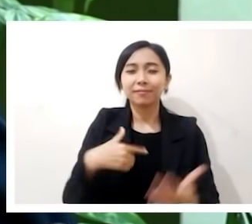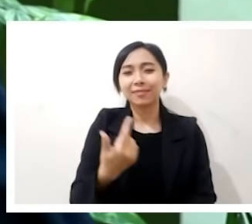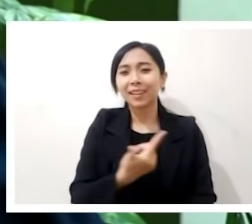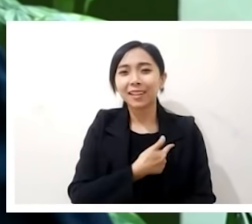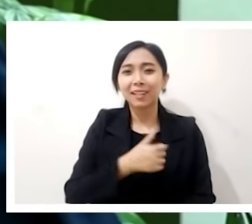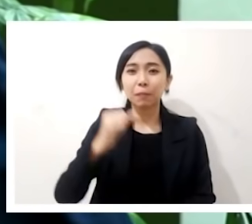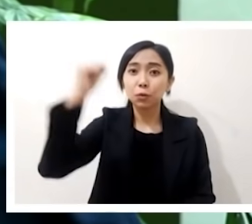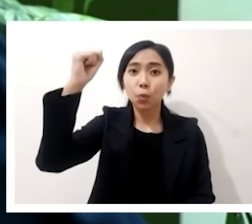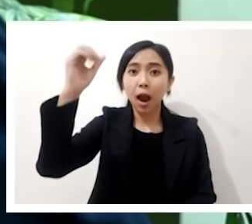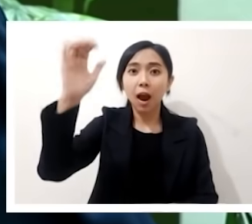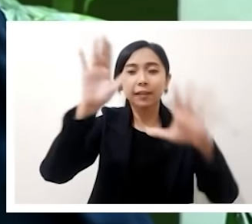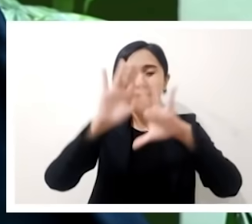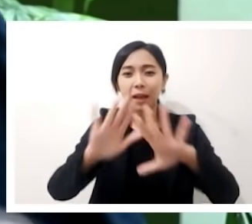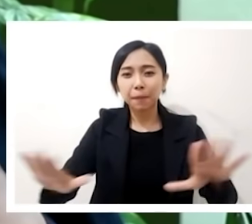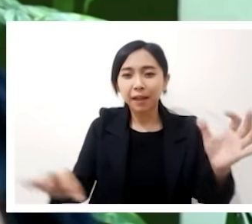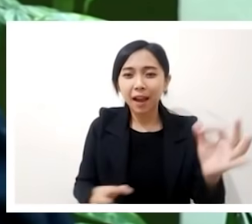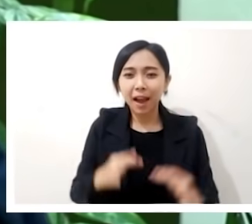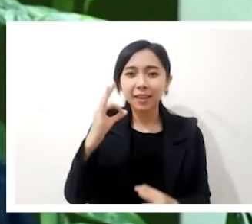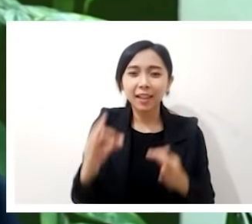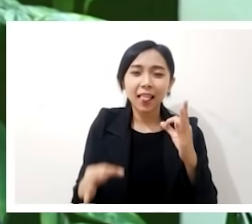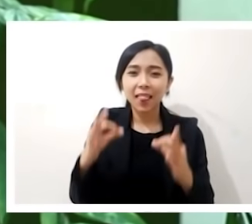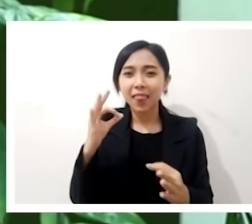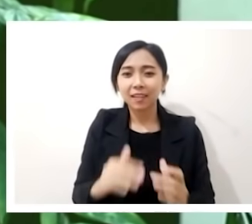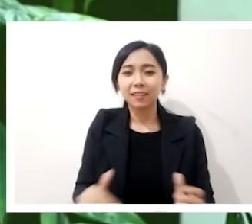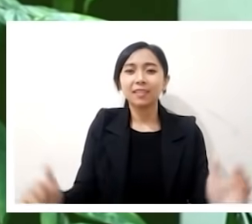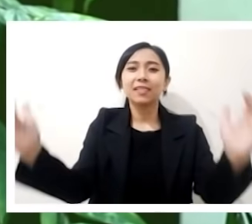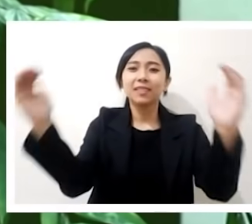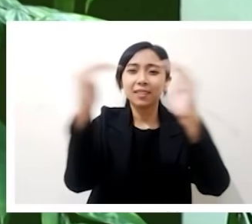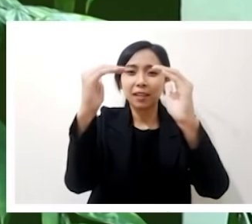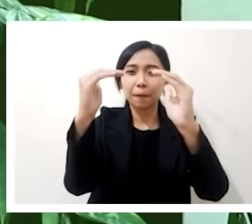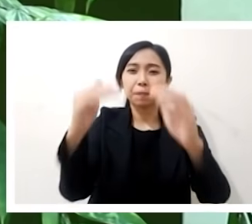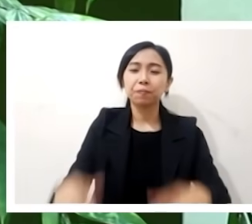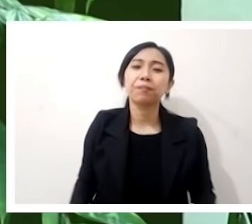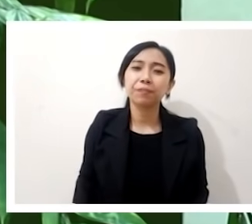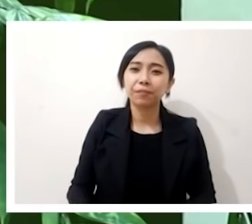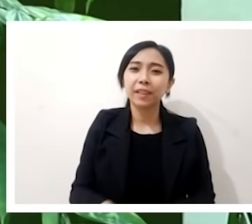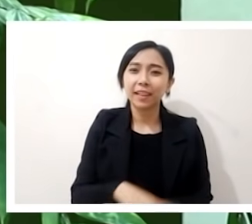yang damai, yang adil, setara di bumi Indonesia.